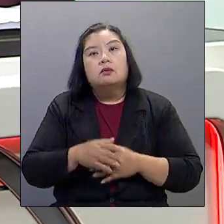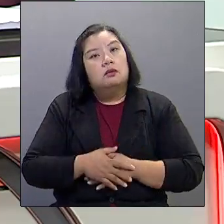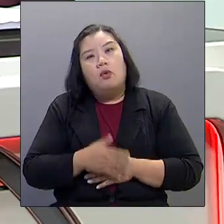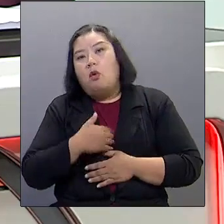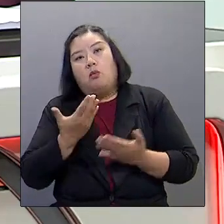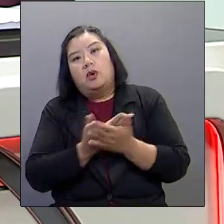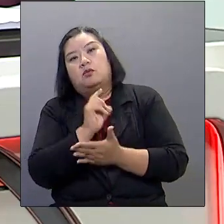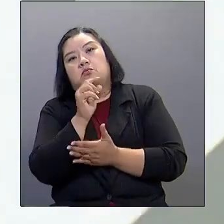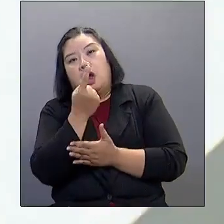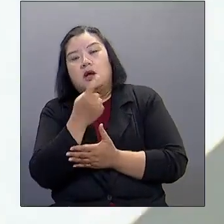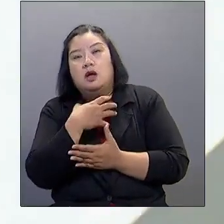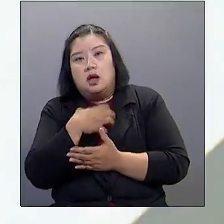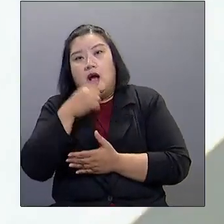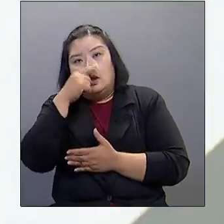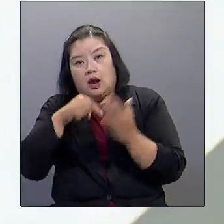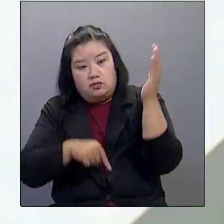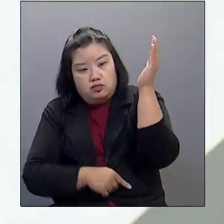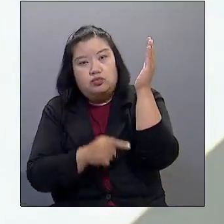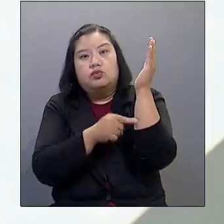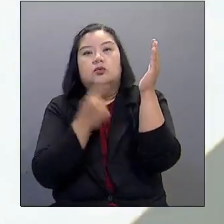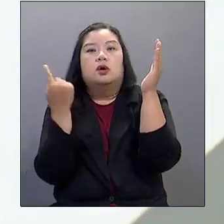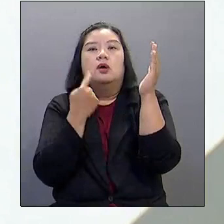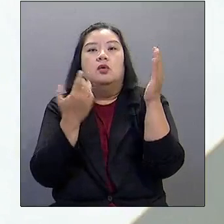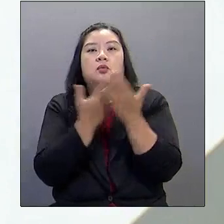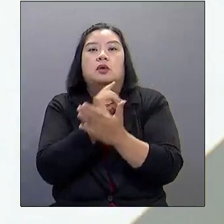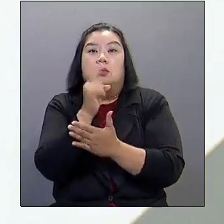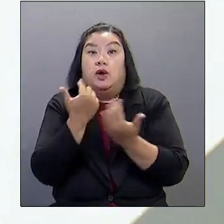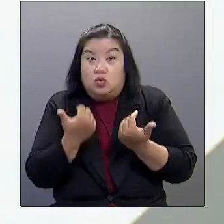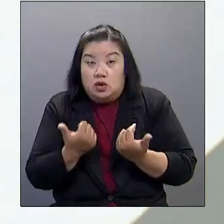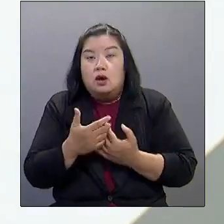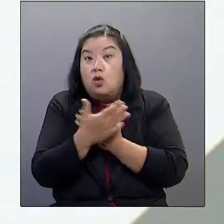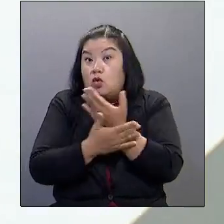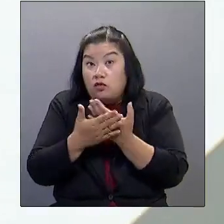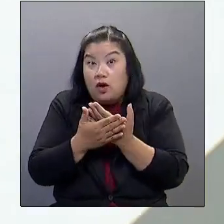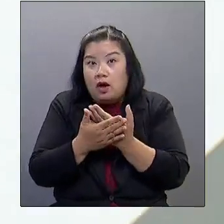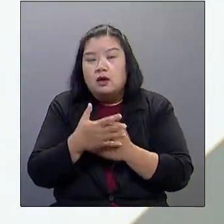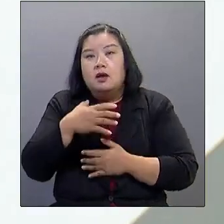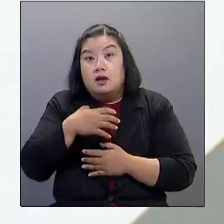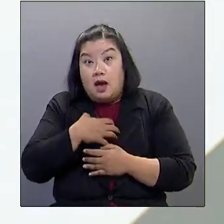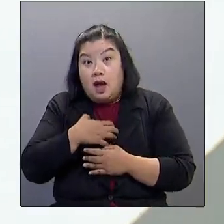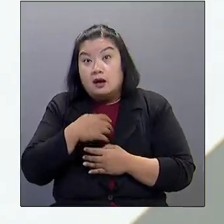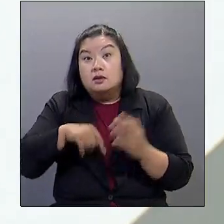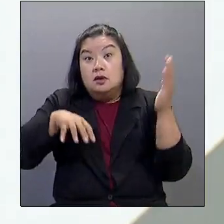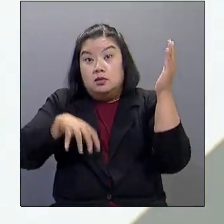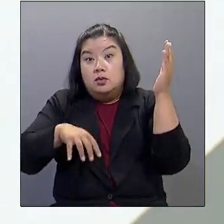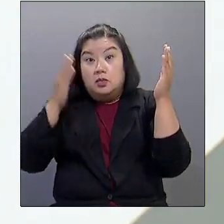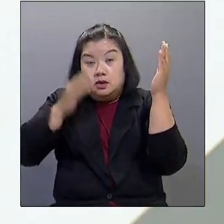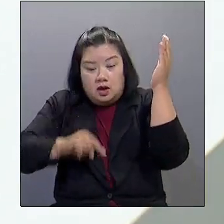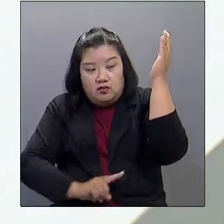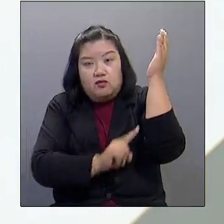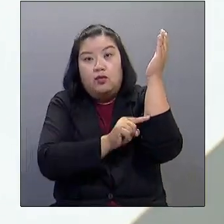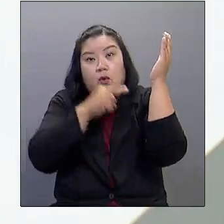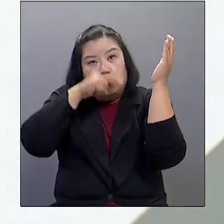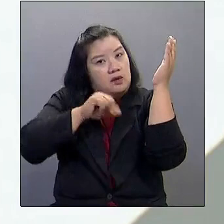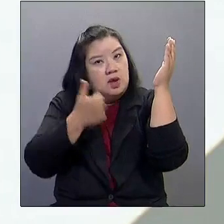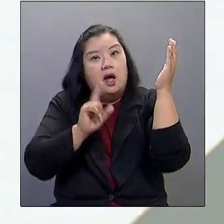ปลี่ยนวิธีการเดินทางแล้วนะคะเพราะว่าตอนนี้รถไฟจะไม่สามารถเดินทางเข้ามาถึงสถานีหาดใหญ่ได้จนกว่าเส้นทางจะซ่อม